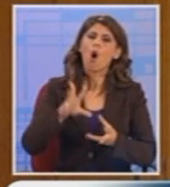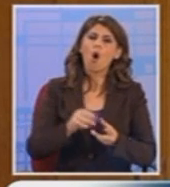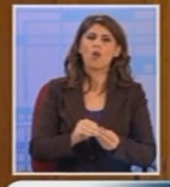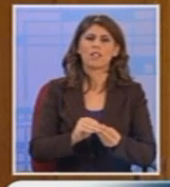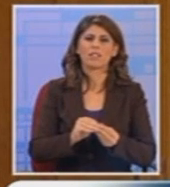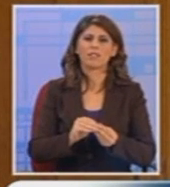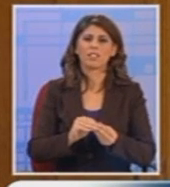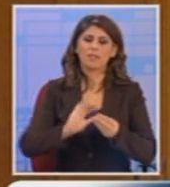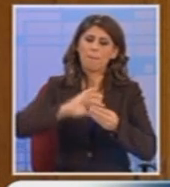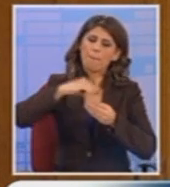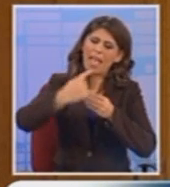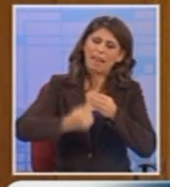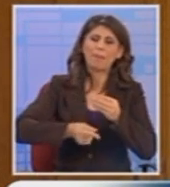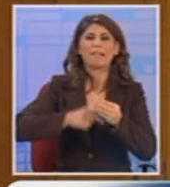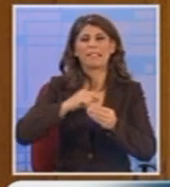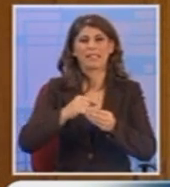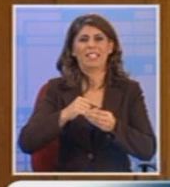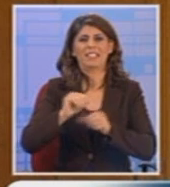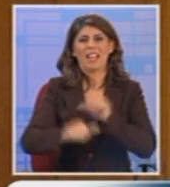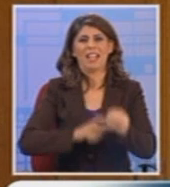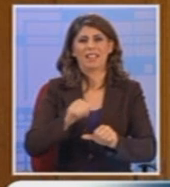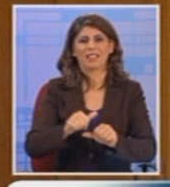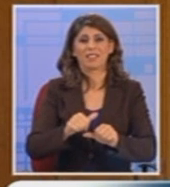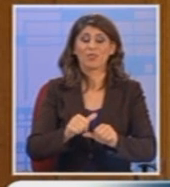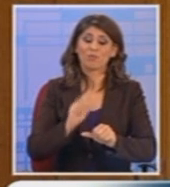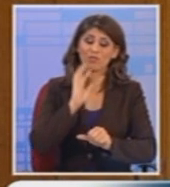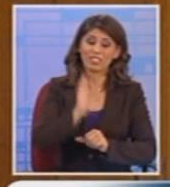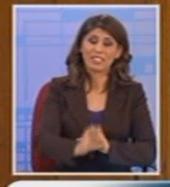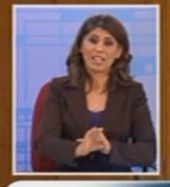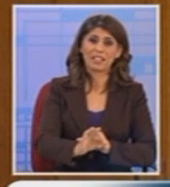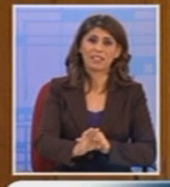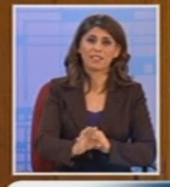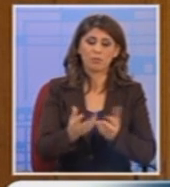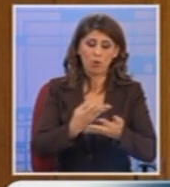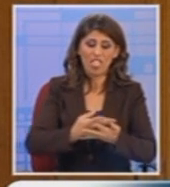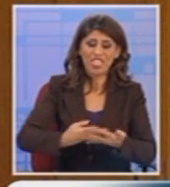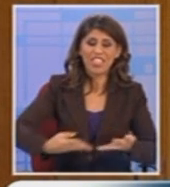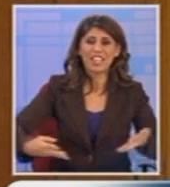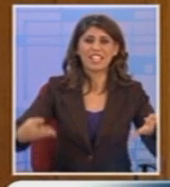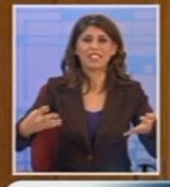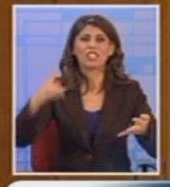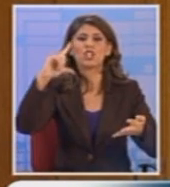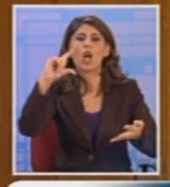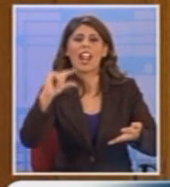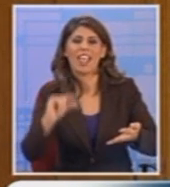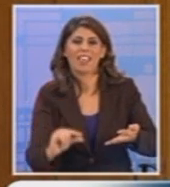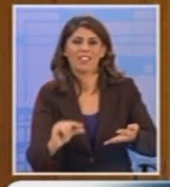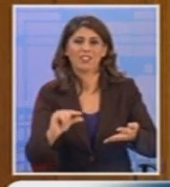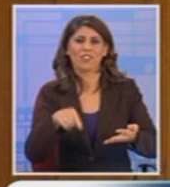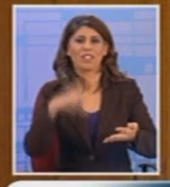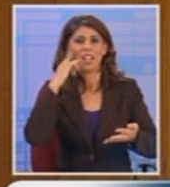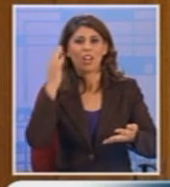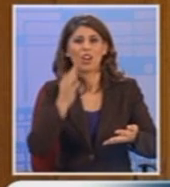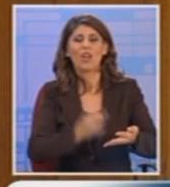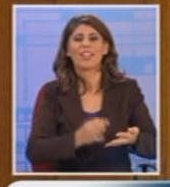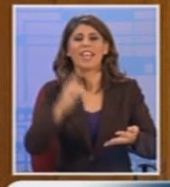περιμετρικές αλλαγές και όλα τείνουν στο να κάτσει το σύστημα στο δίκτυο ασφαλείας, στο ελάχιστο. Είναι η